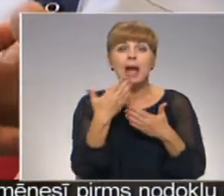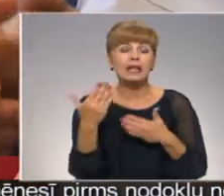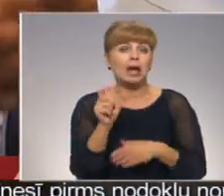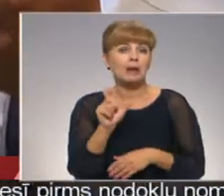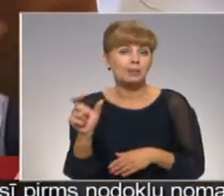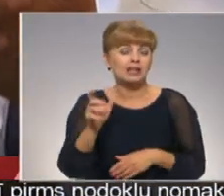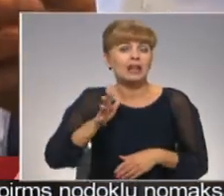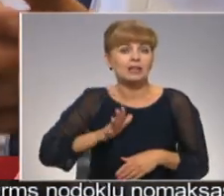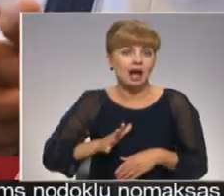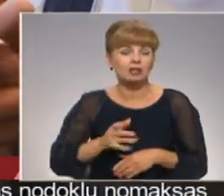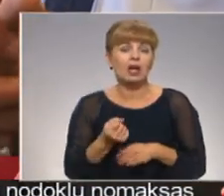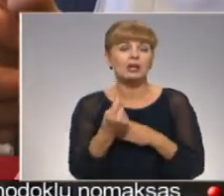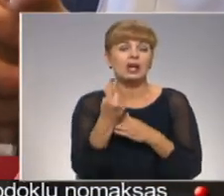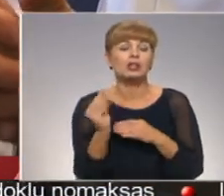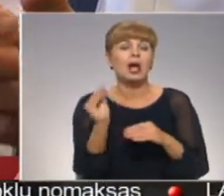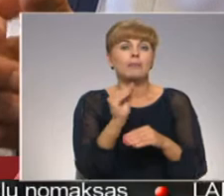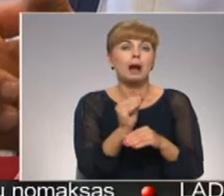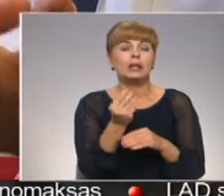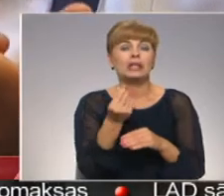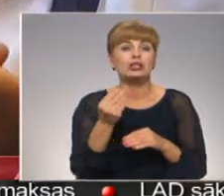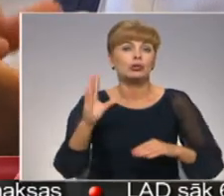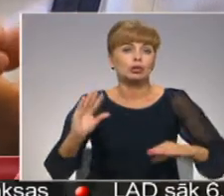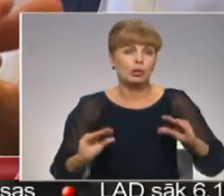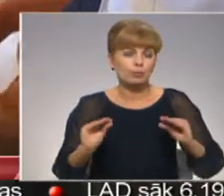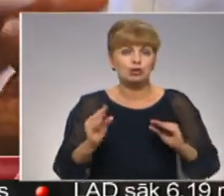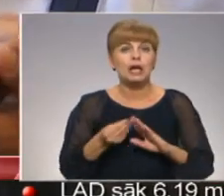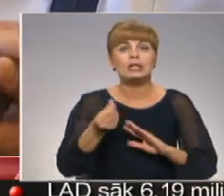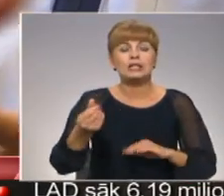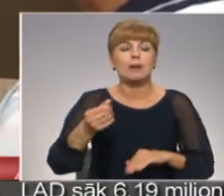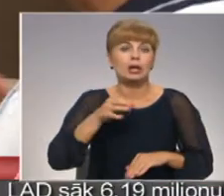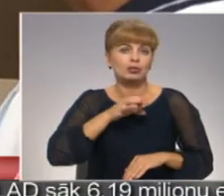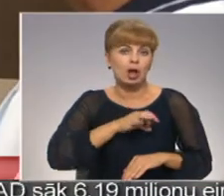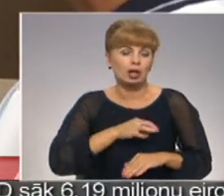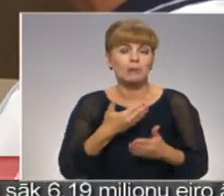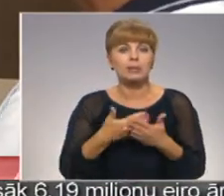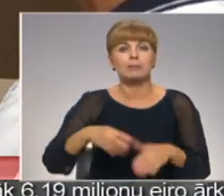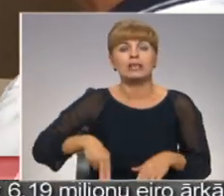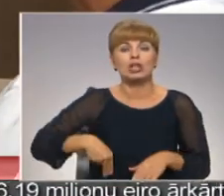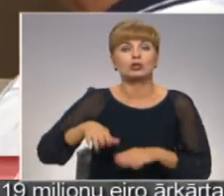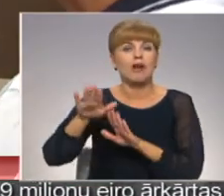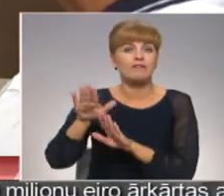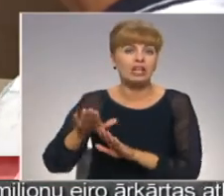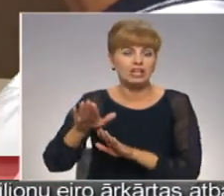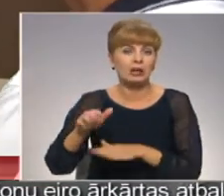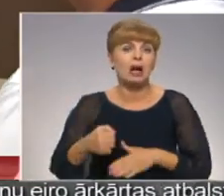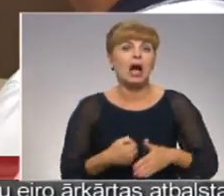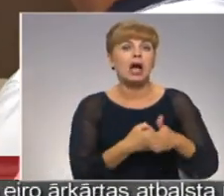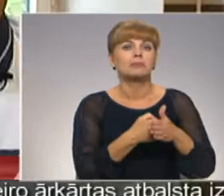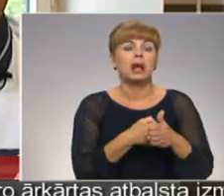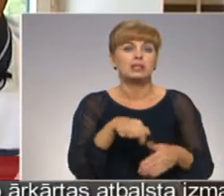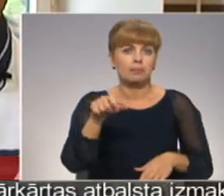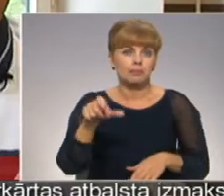tai nāksies rast papildus līdzekļus budžetā, lai samaksātu algas, piemēram, direktora vietniekiem vai atbalsta